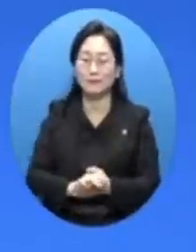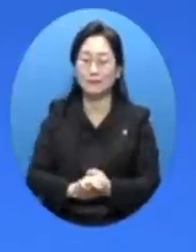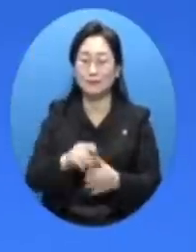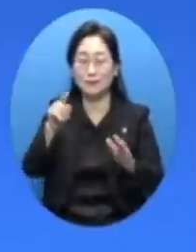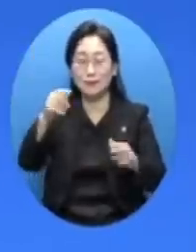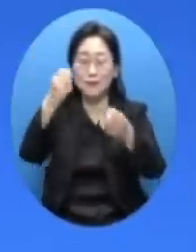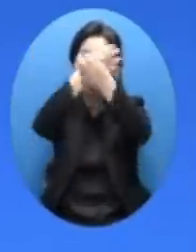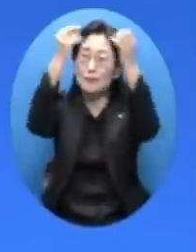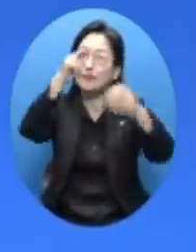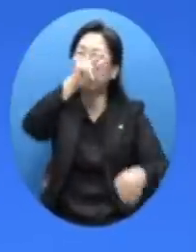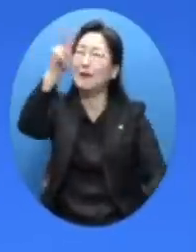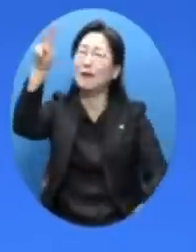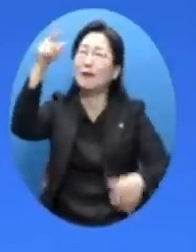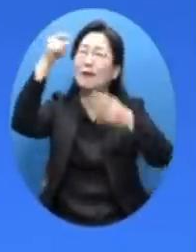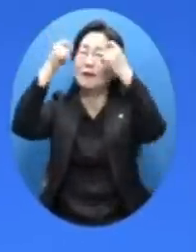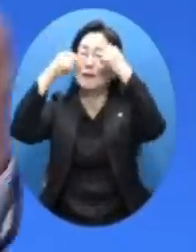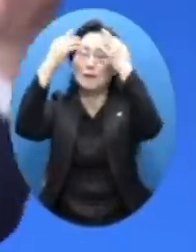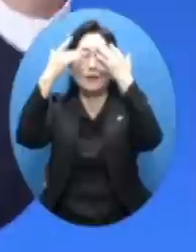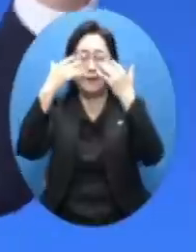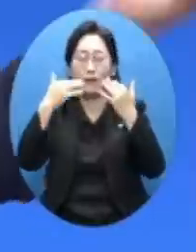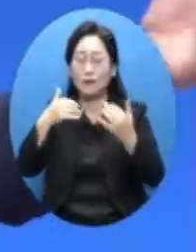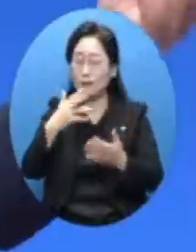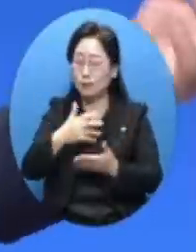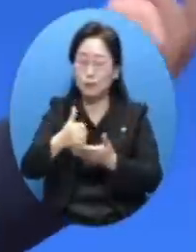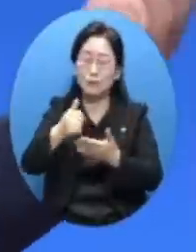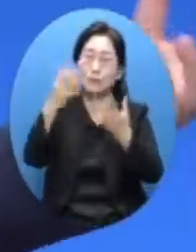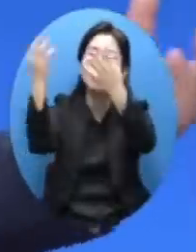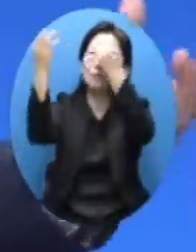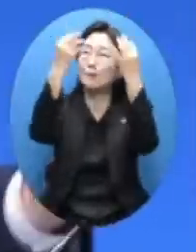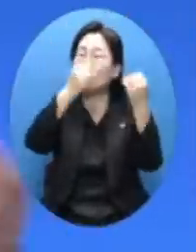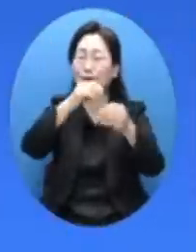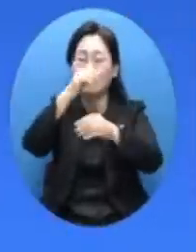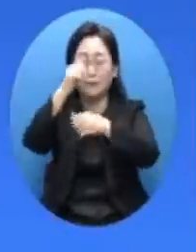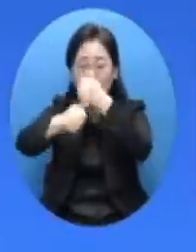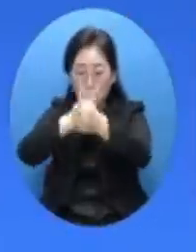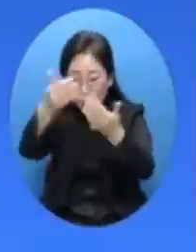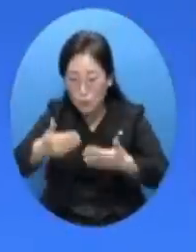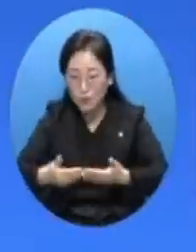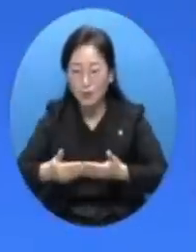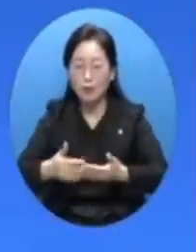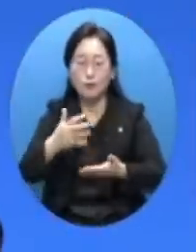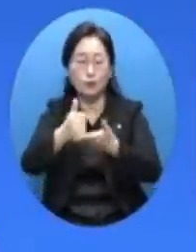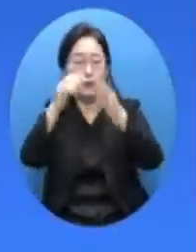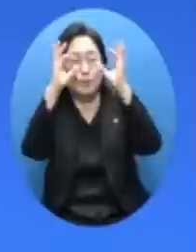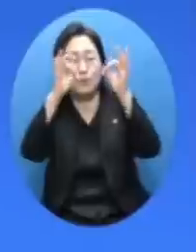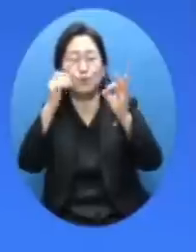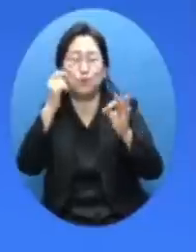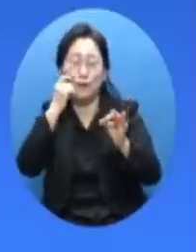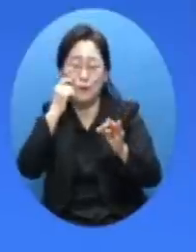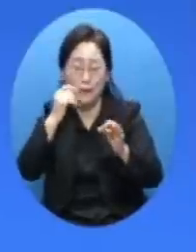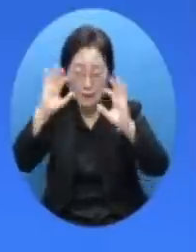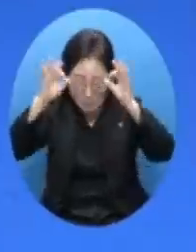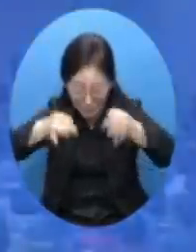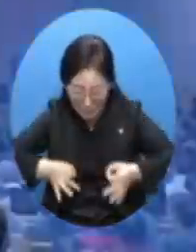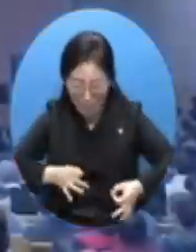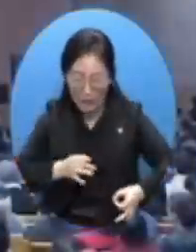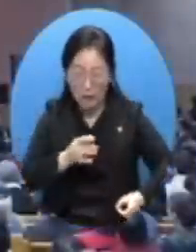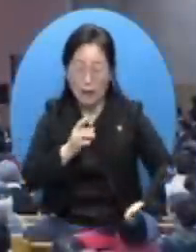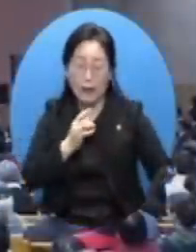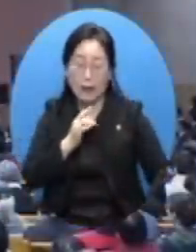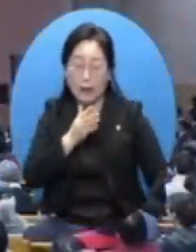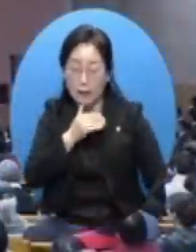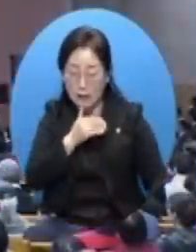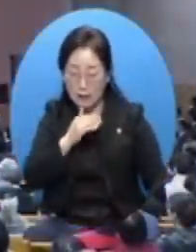별을 바라보면서 눈물을 흘립니다. 주님 저렇게 많은 자녀를 주신다고 했는데 내가 주님을 바라보지 못하고 내 자신만 바라봤습니다. 내